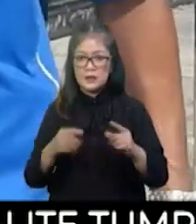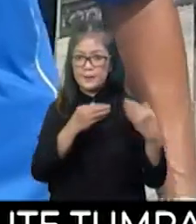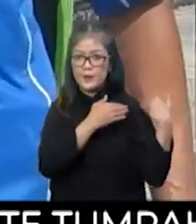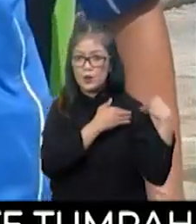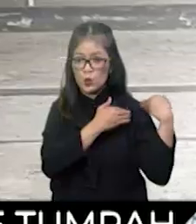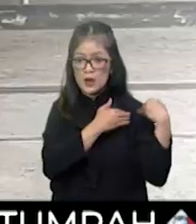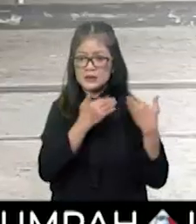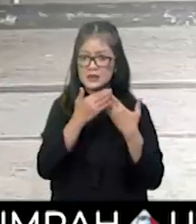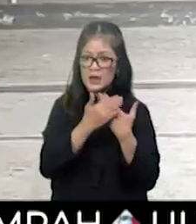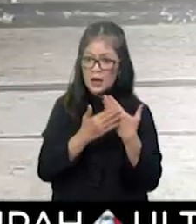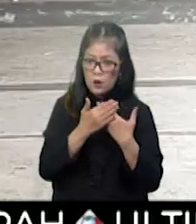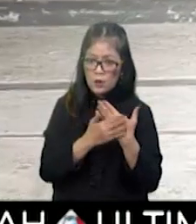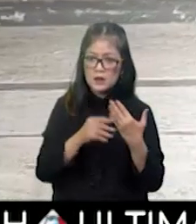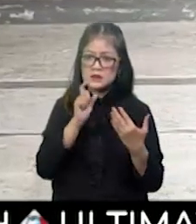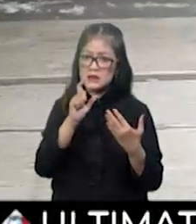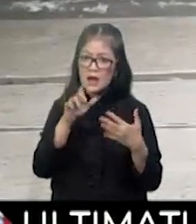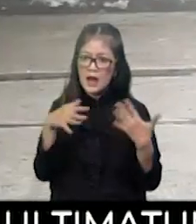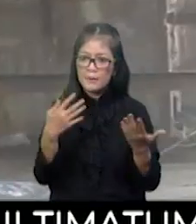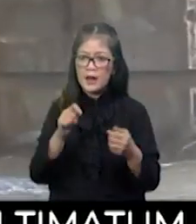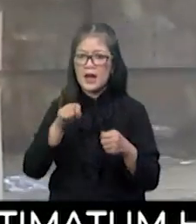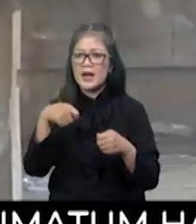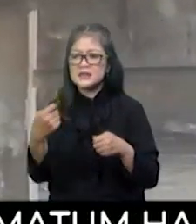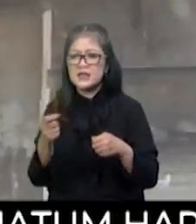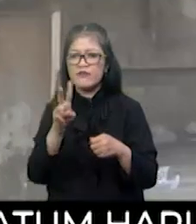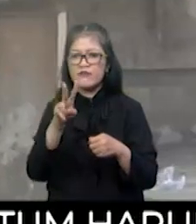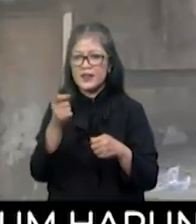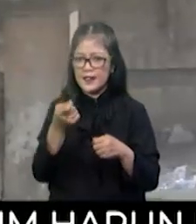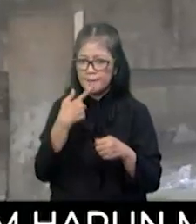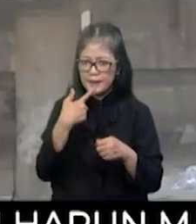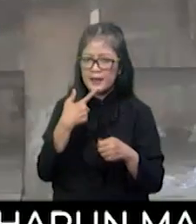vitamin. Dari Banjarnegara, Jawa Tengah, Elis Novit, iNews melaporkan.